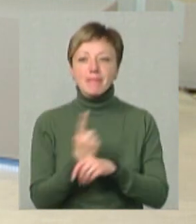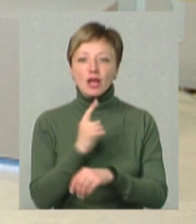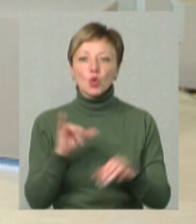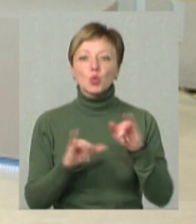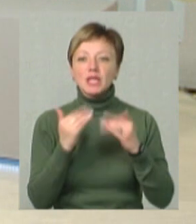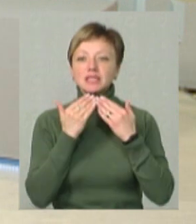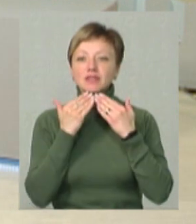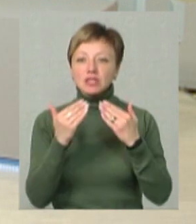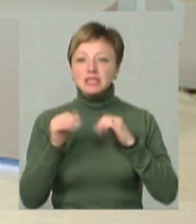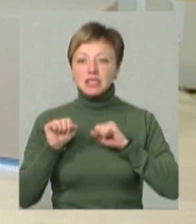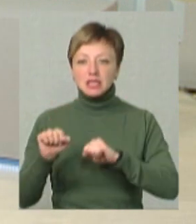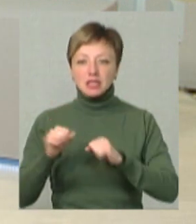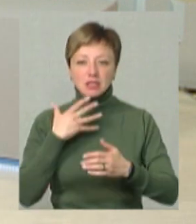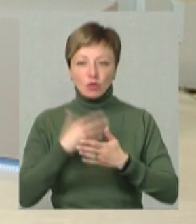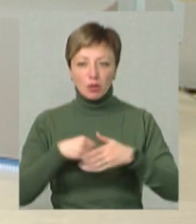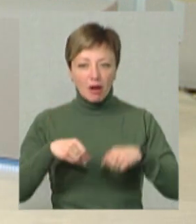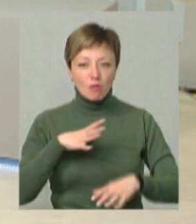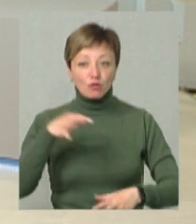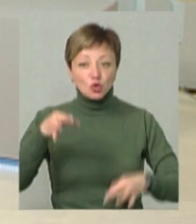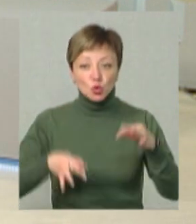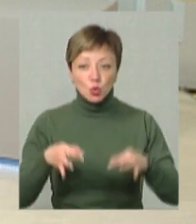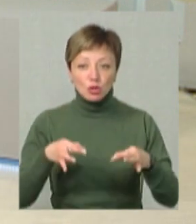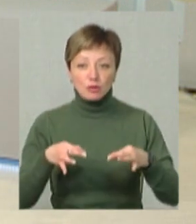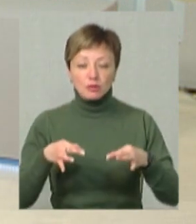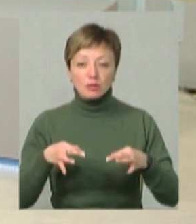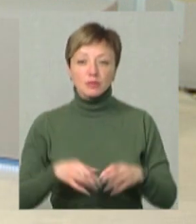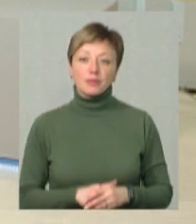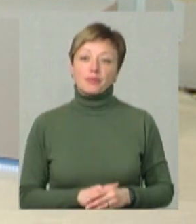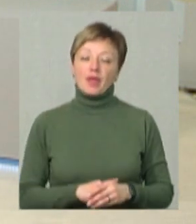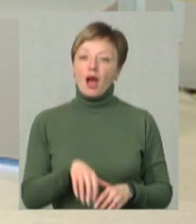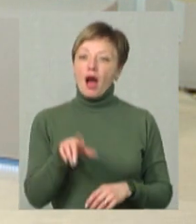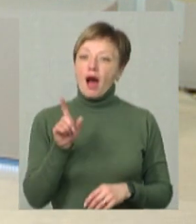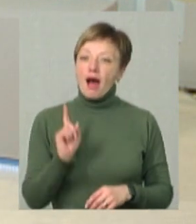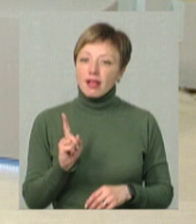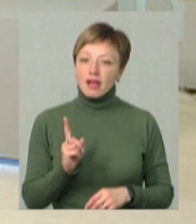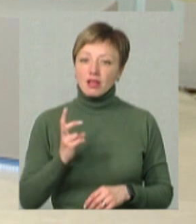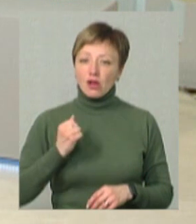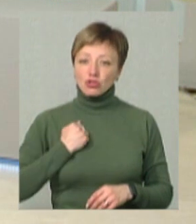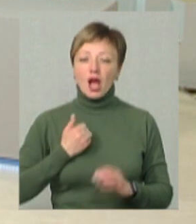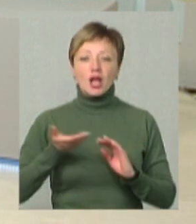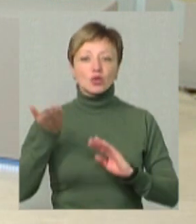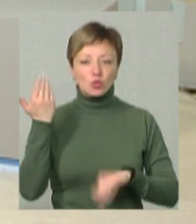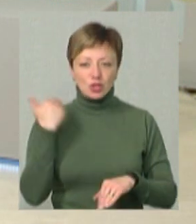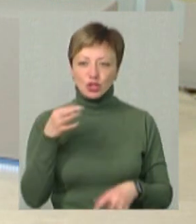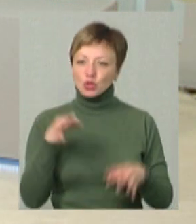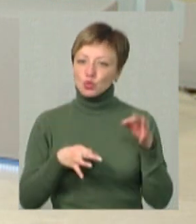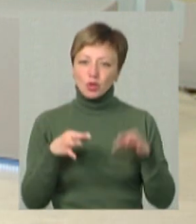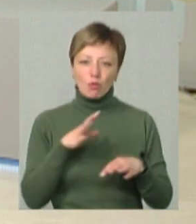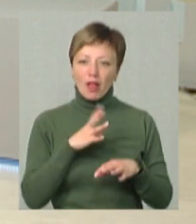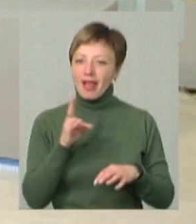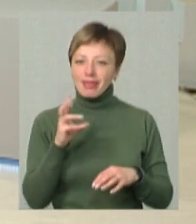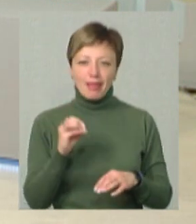звернувся за захистом своїх інтересів, був суд. Але, на жаль, і тоді судді були не